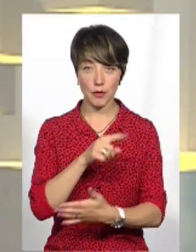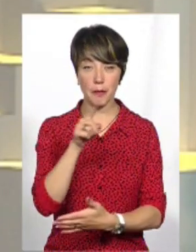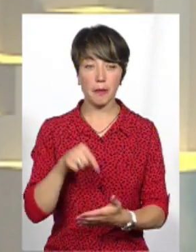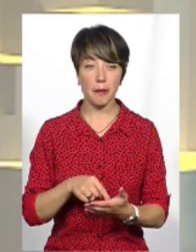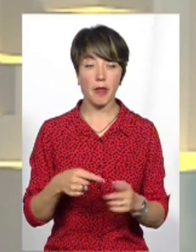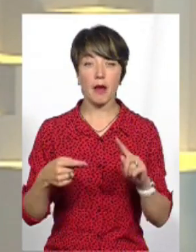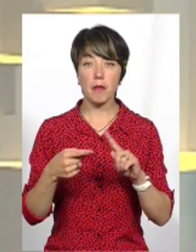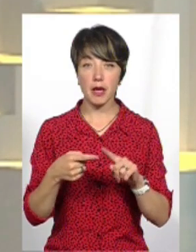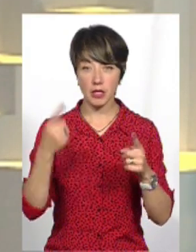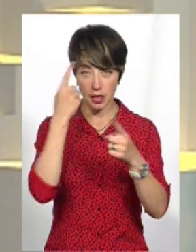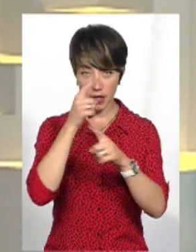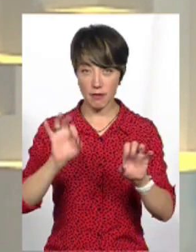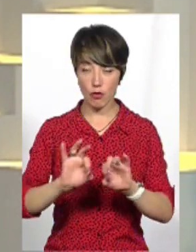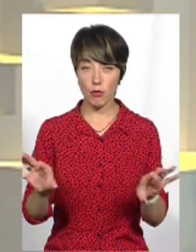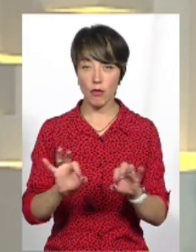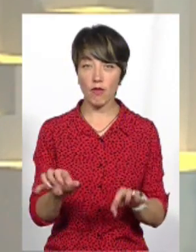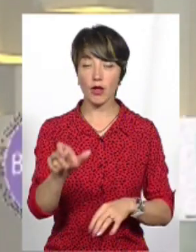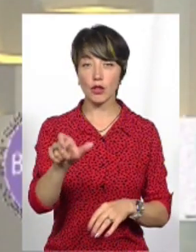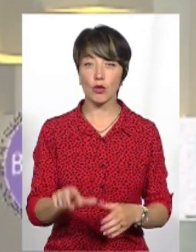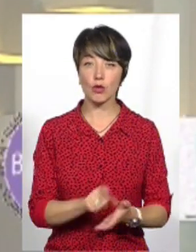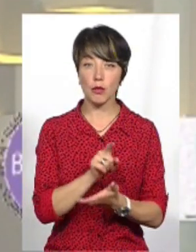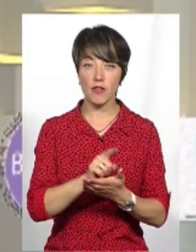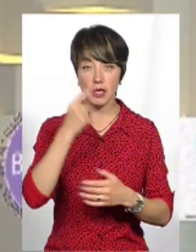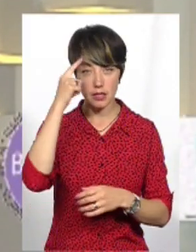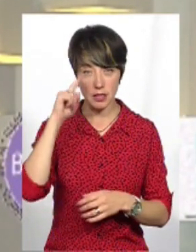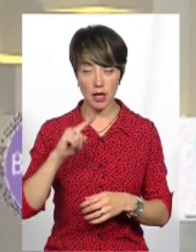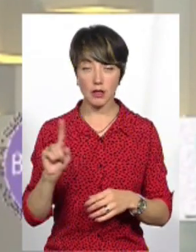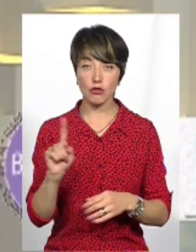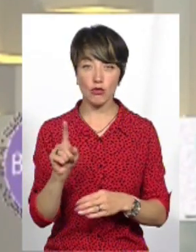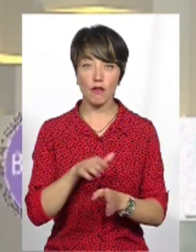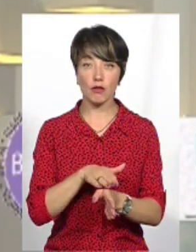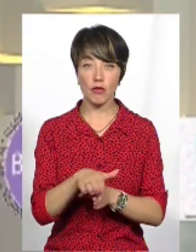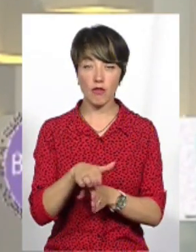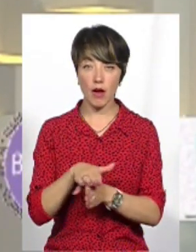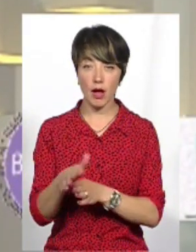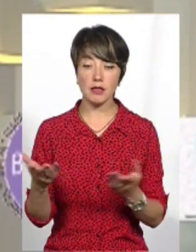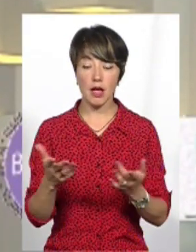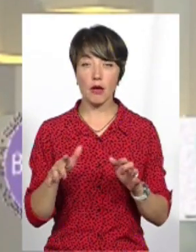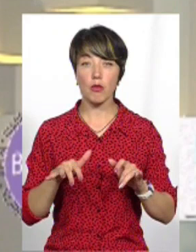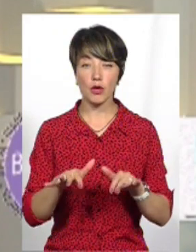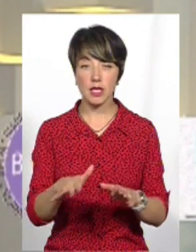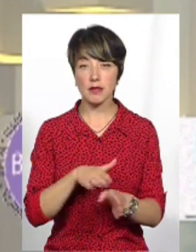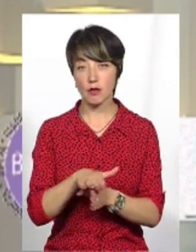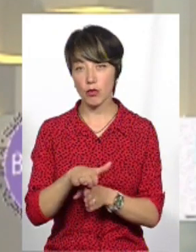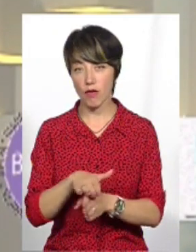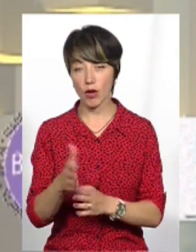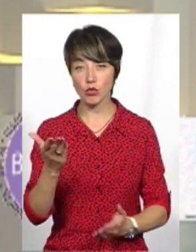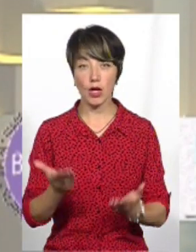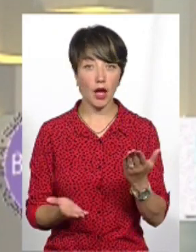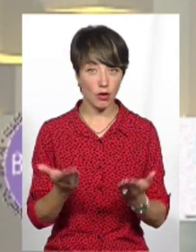Перше – це інформування. Люди повинні знати, що відбувається, які процеси відбуваються.